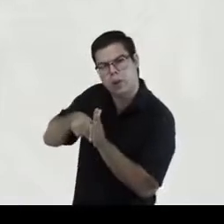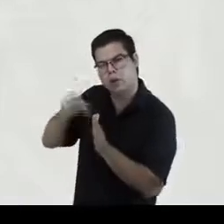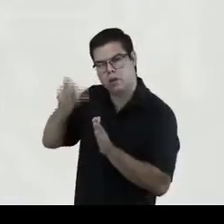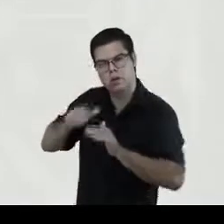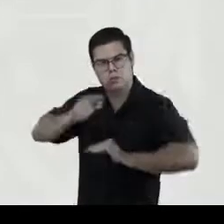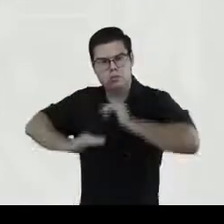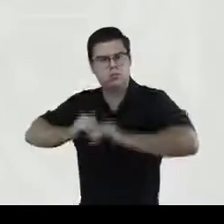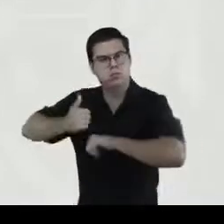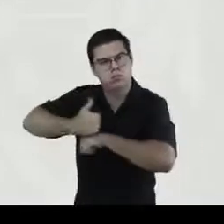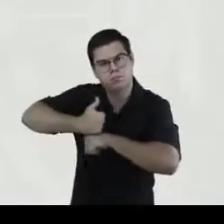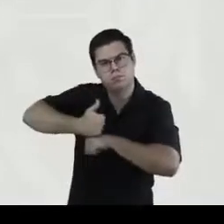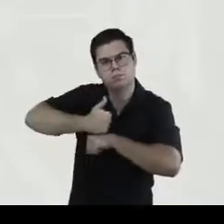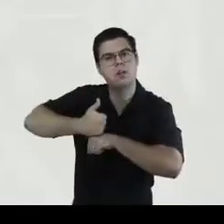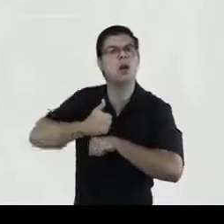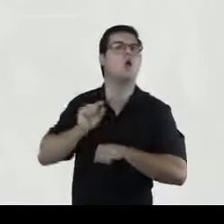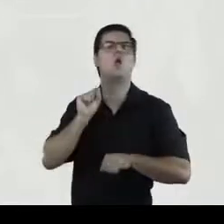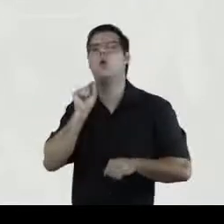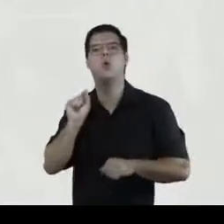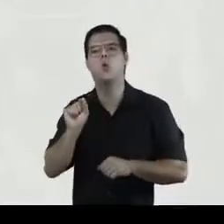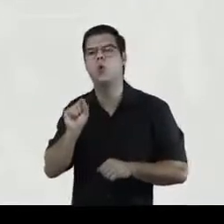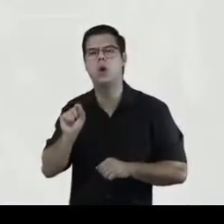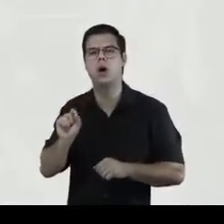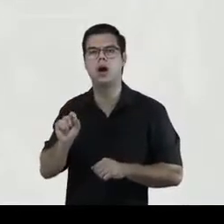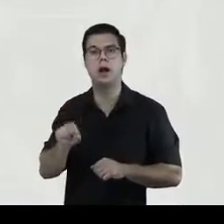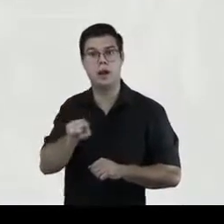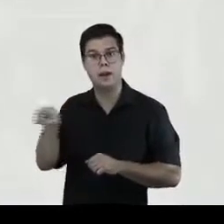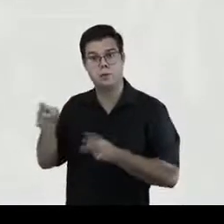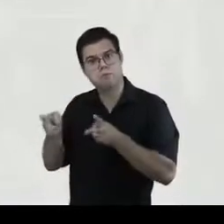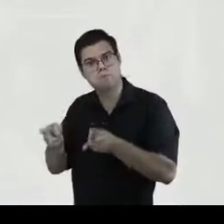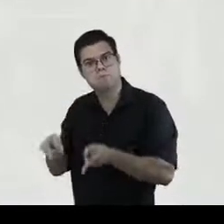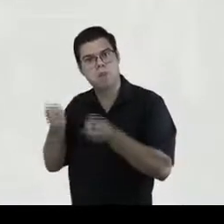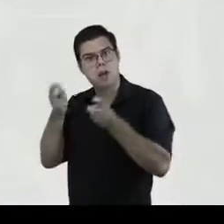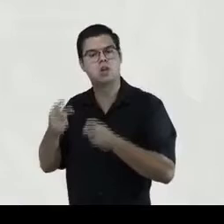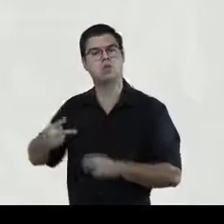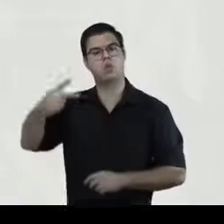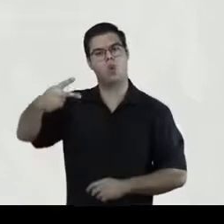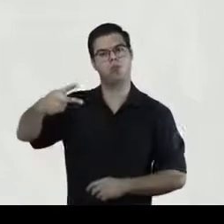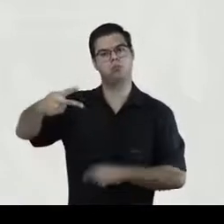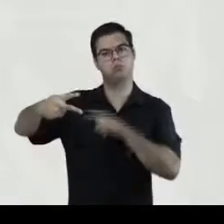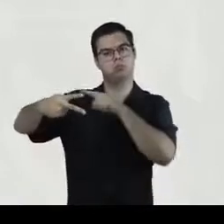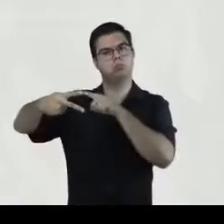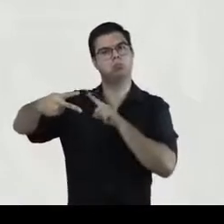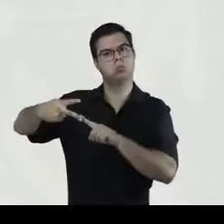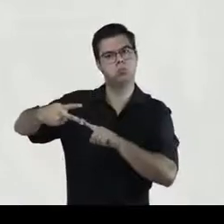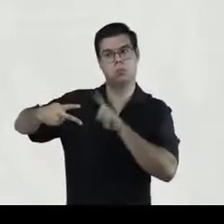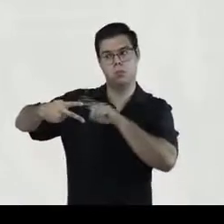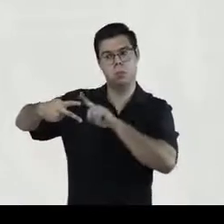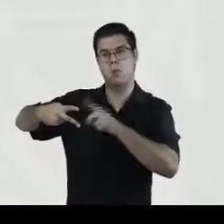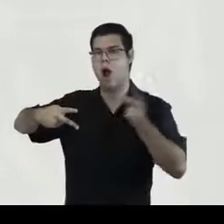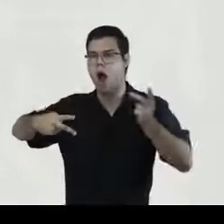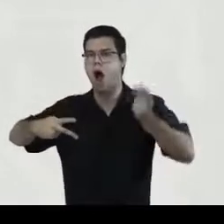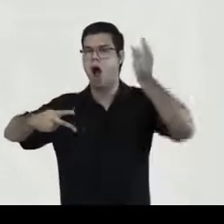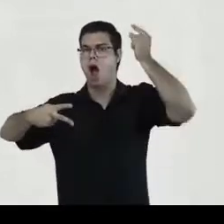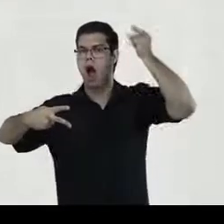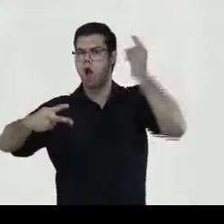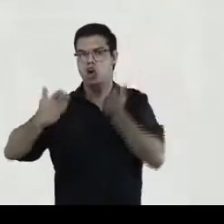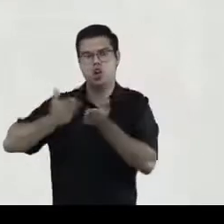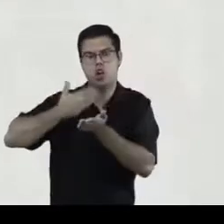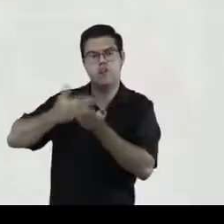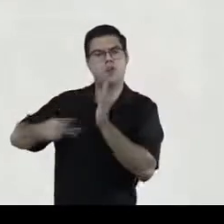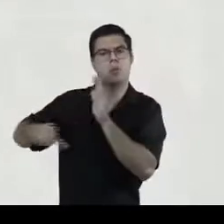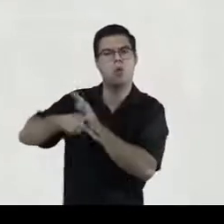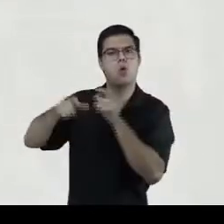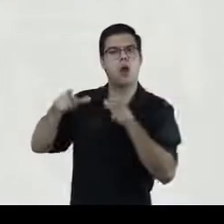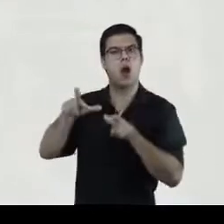vu deux états. Un premier état, le plus ancien, dans l'exemplaire de Lyon, qui est